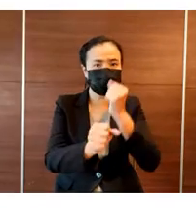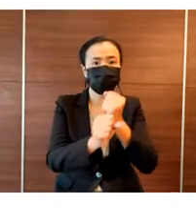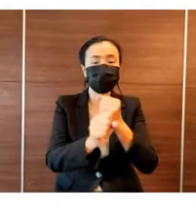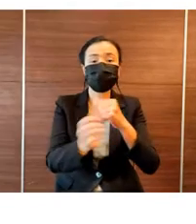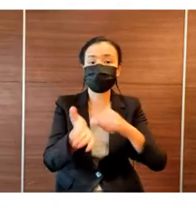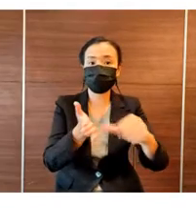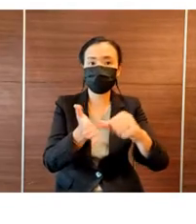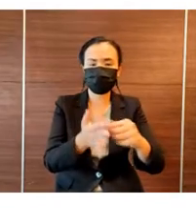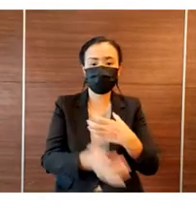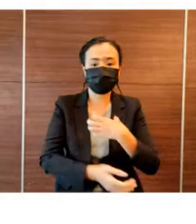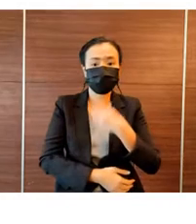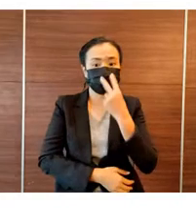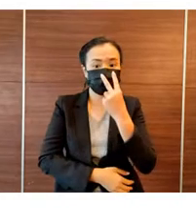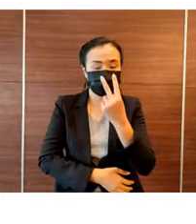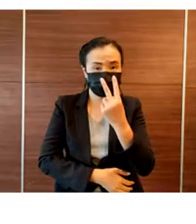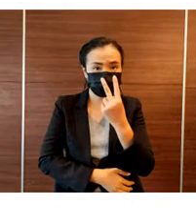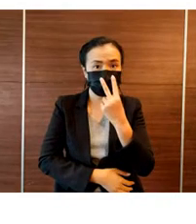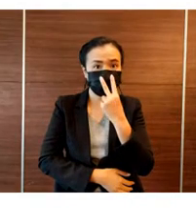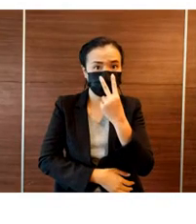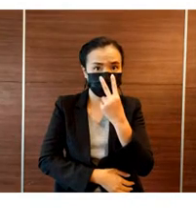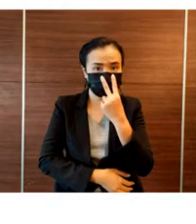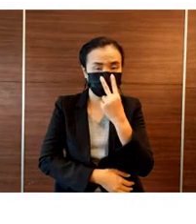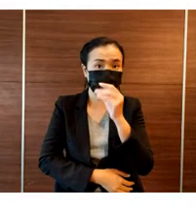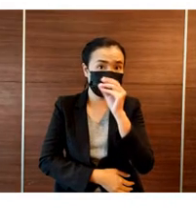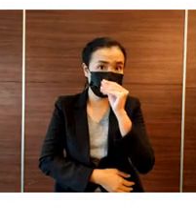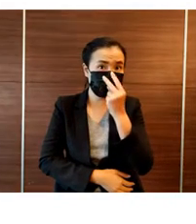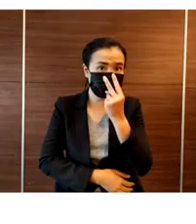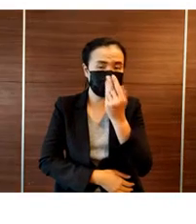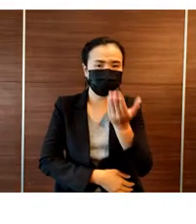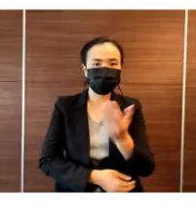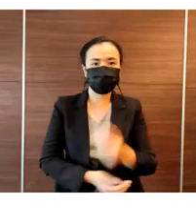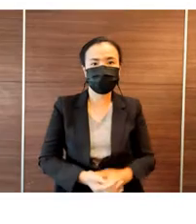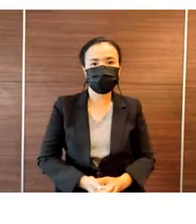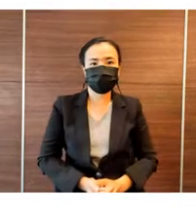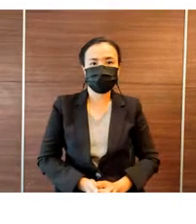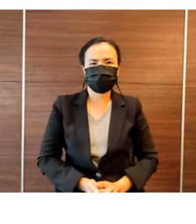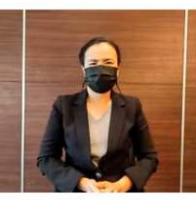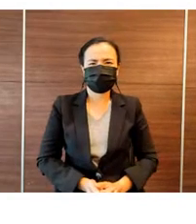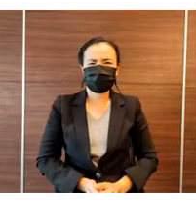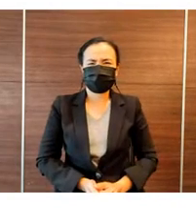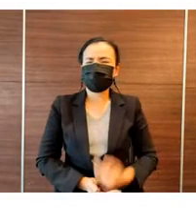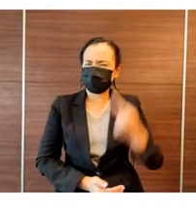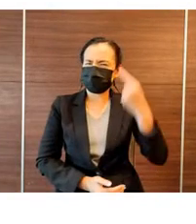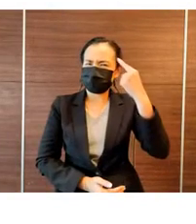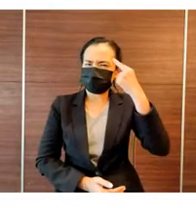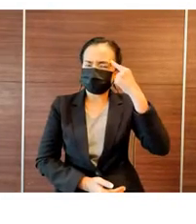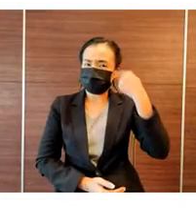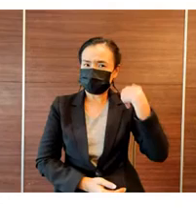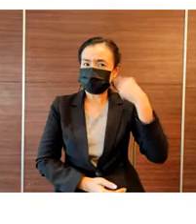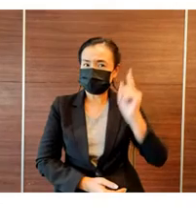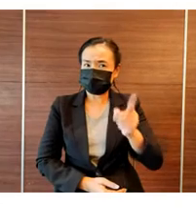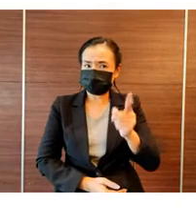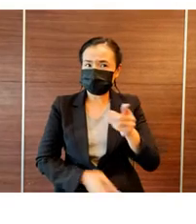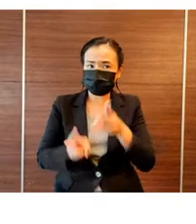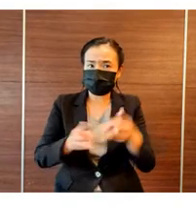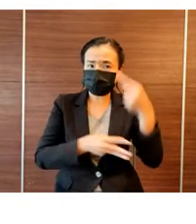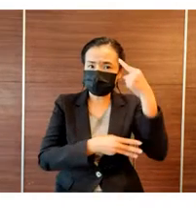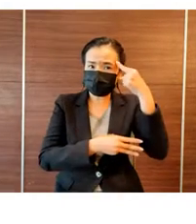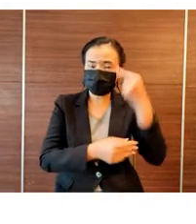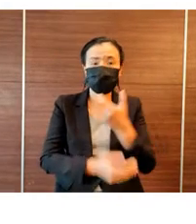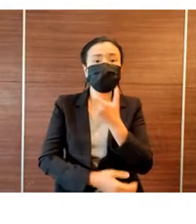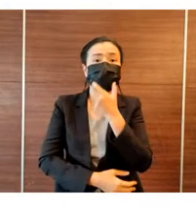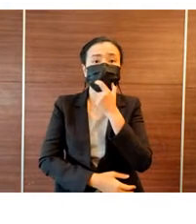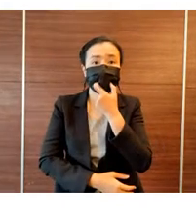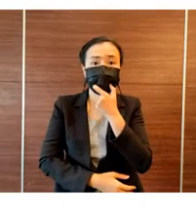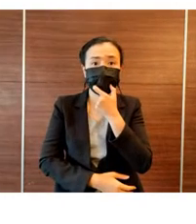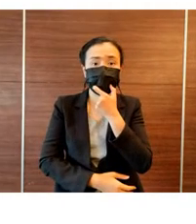งั้นอยากจะให้ดูลองอันอยากจะให้ลองดูอันนี้ค่ะว่าลึกๆไปกว่านั้นนะคะมันมีมุมมองต่อเรื่องเซ็กในกลุ่มเกย์ที่มัก